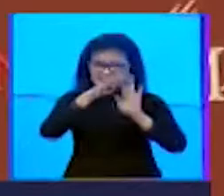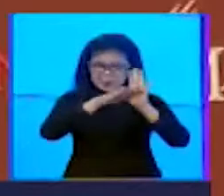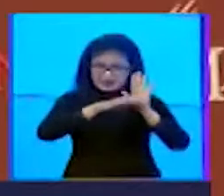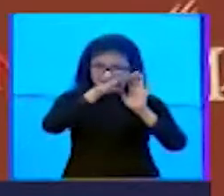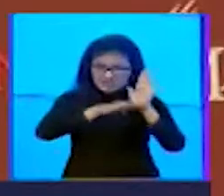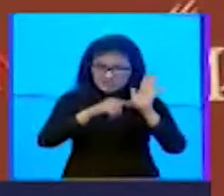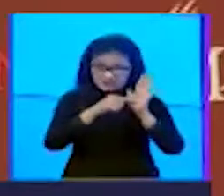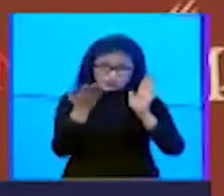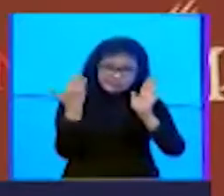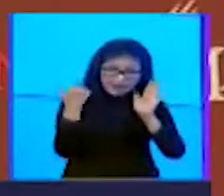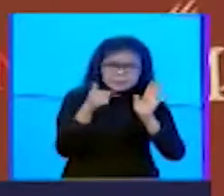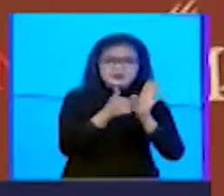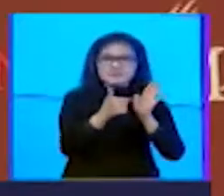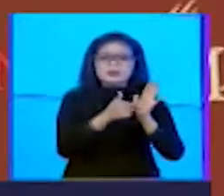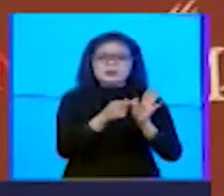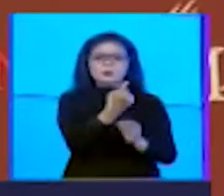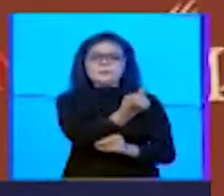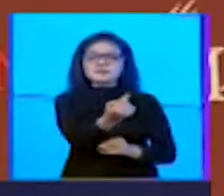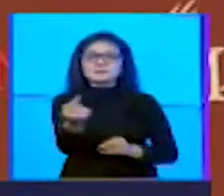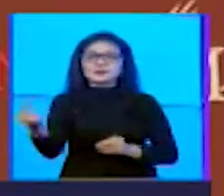nanti Pak Gubernurnya akan membuatkan